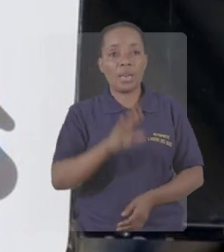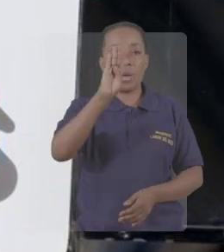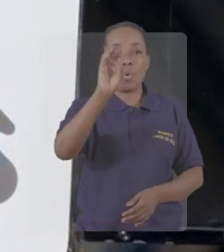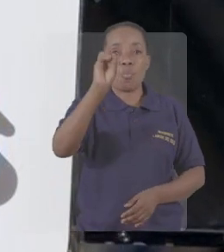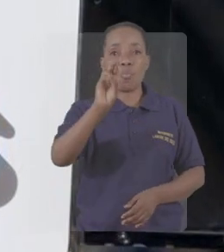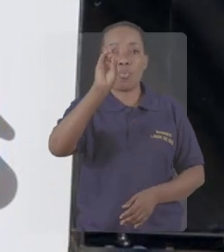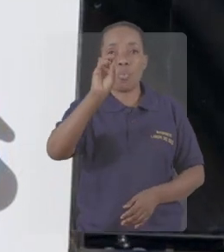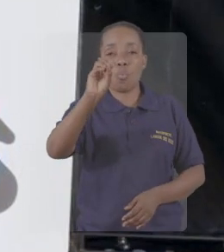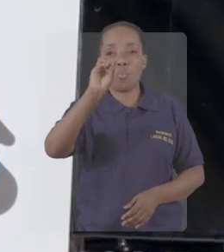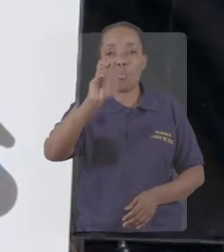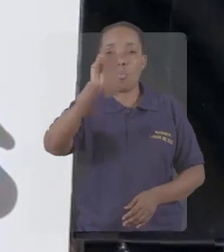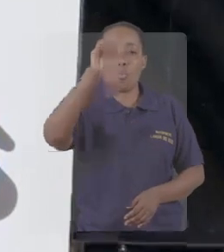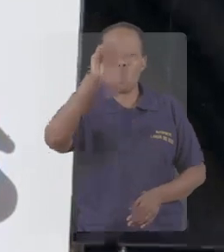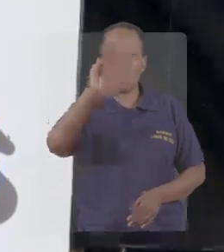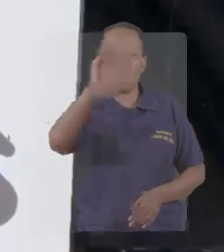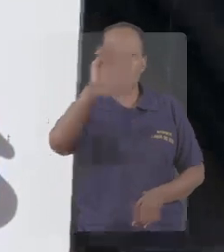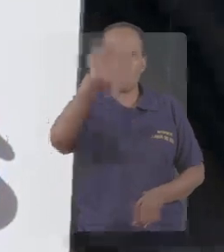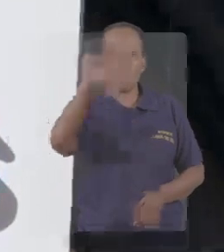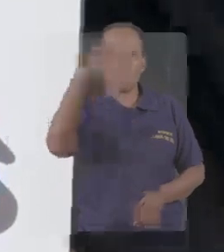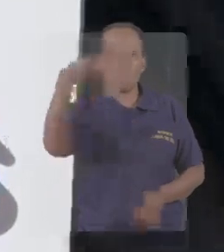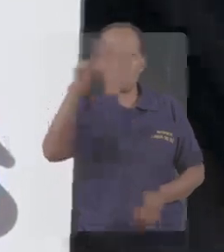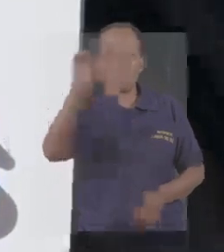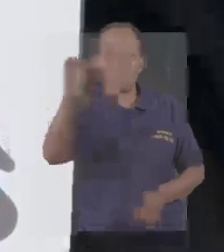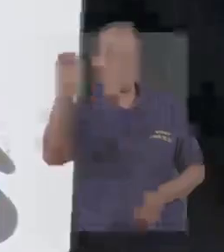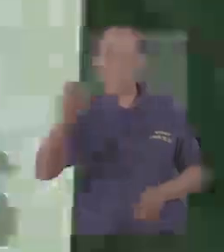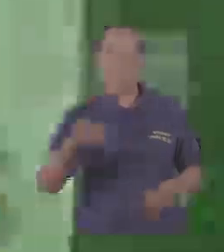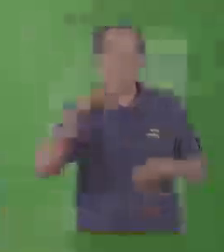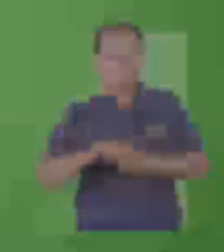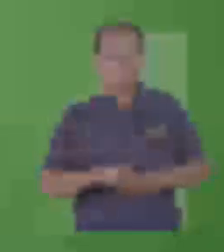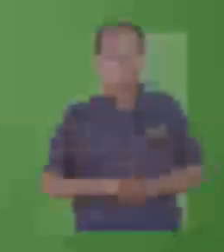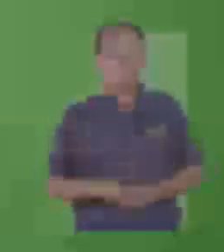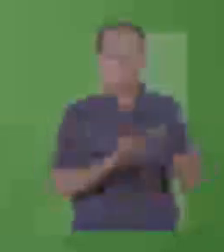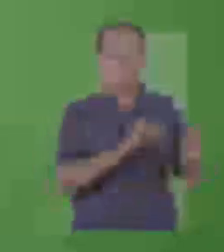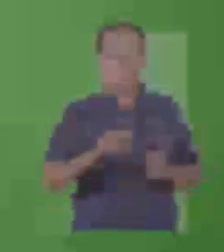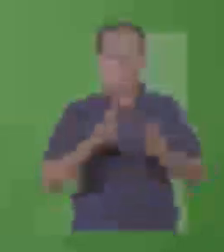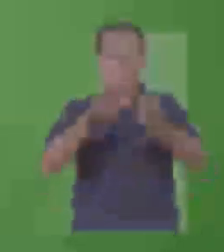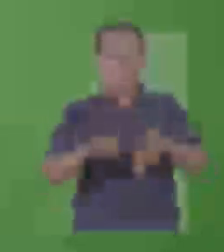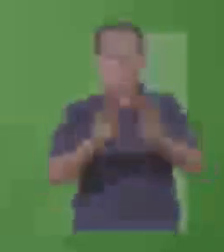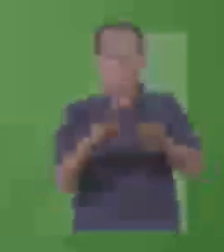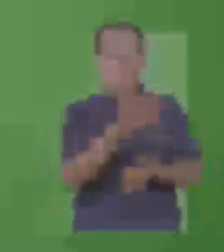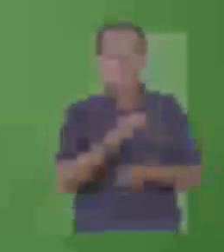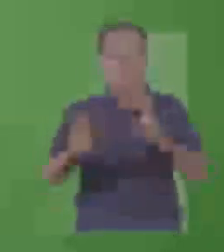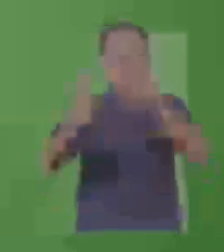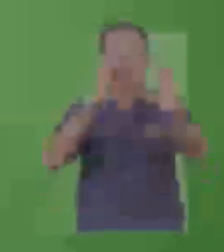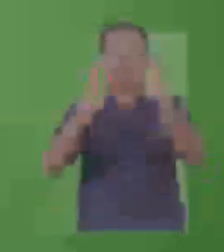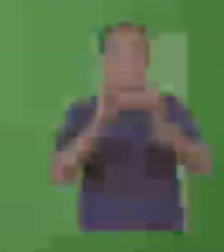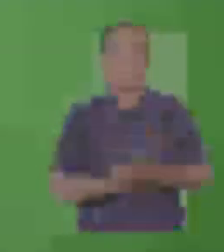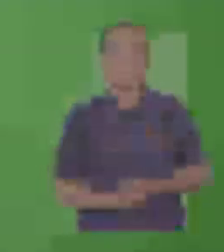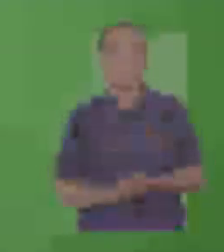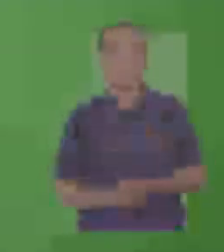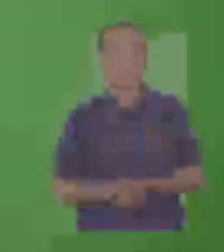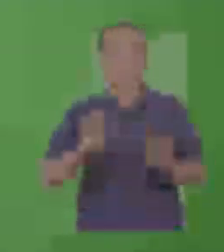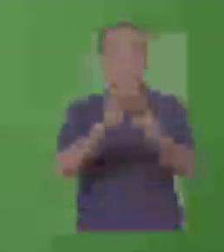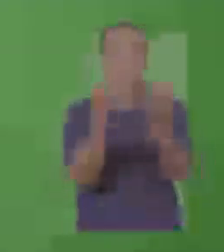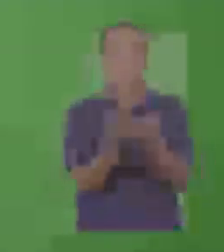transport maritime et dans la télécommunication. Ces entreprises travaillent avec une multitude